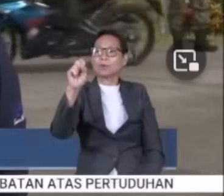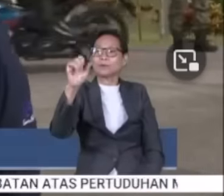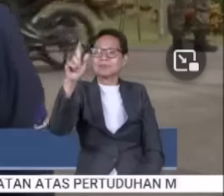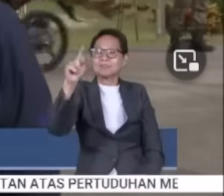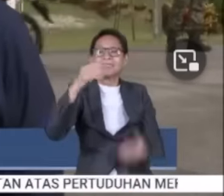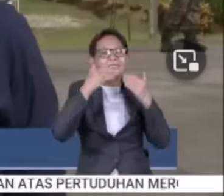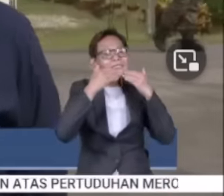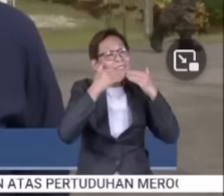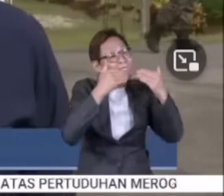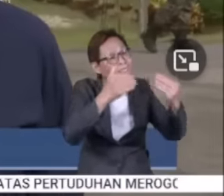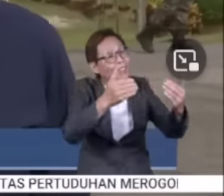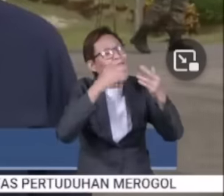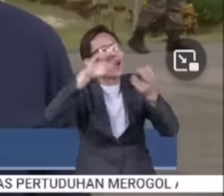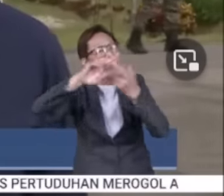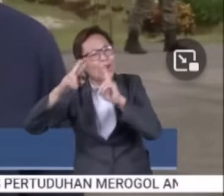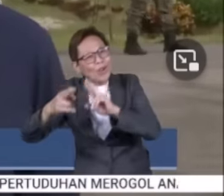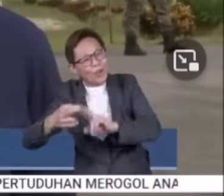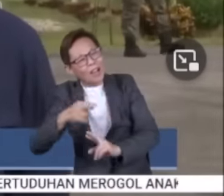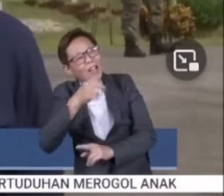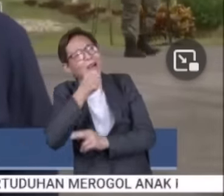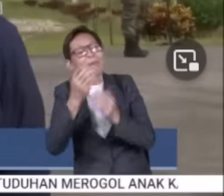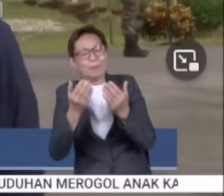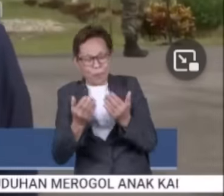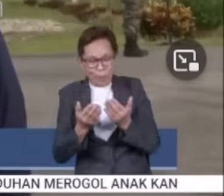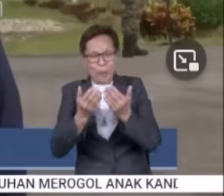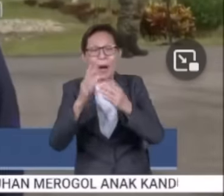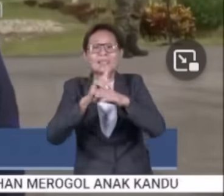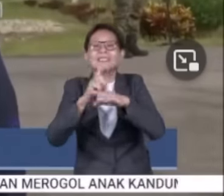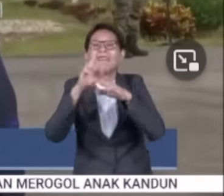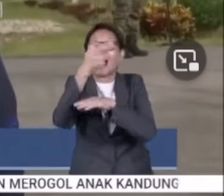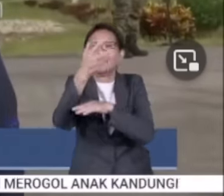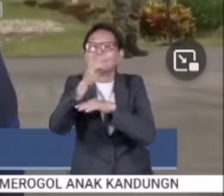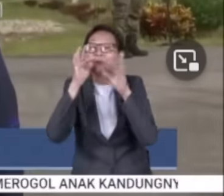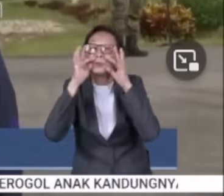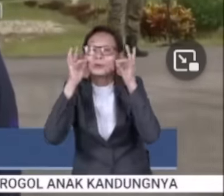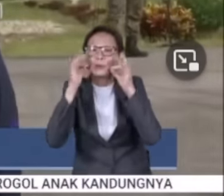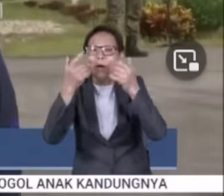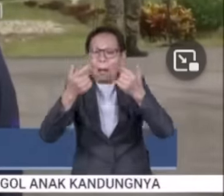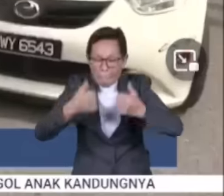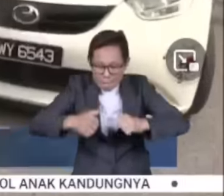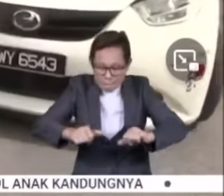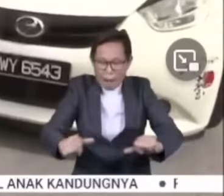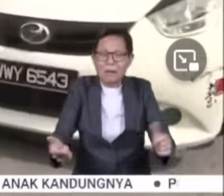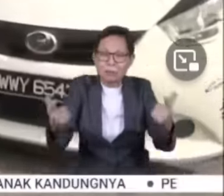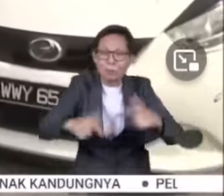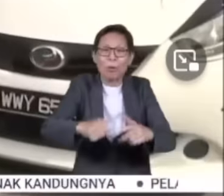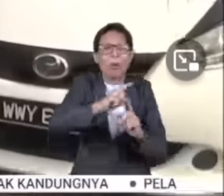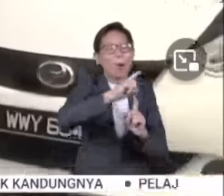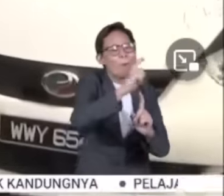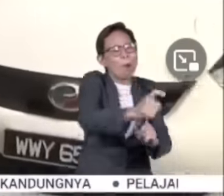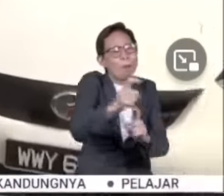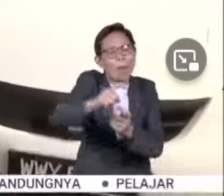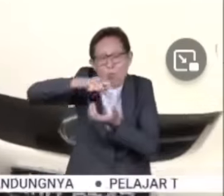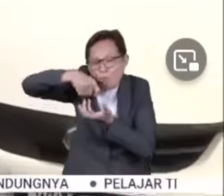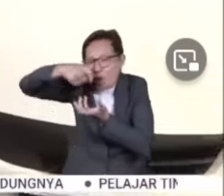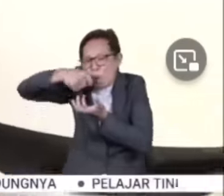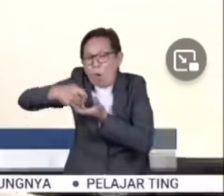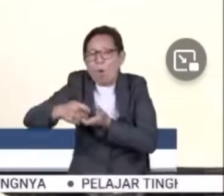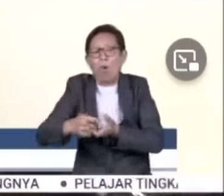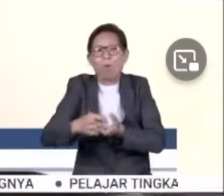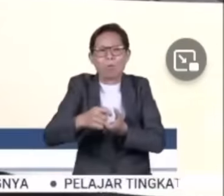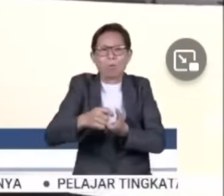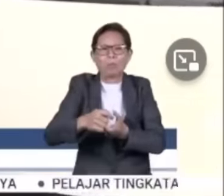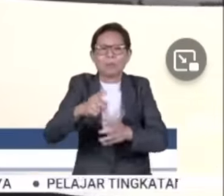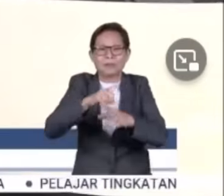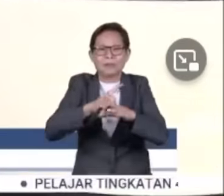Baik, terima kasih rakan penyampai saya di studio berita RTM di Kuching. Masih lagi berlangsung ketika ini pengagihan bubur lambuk secara drive-thru